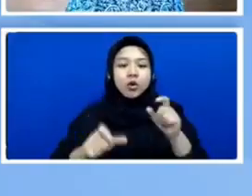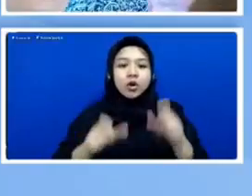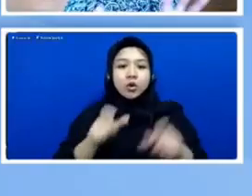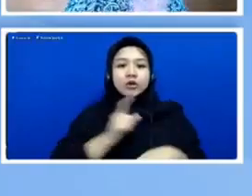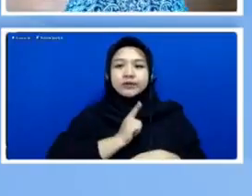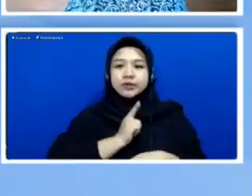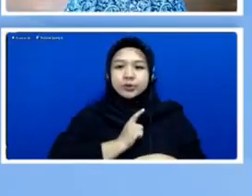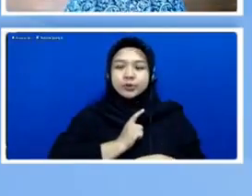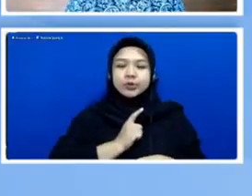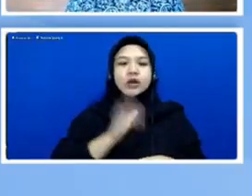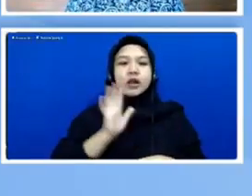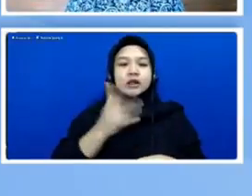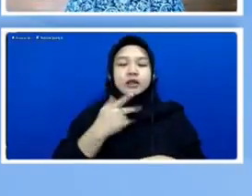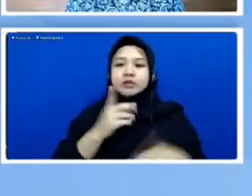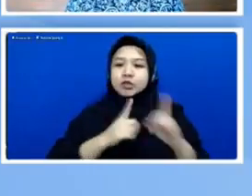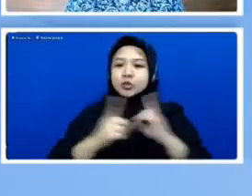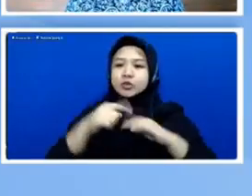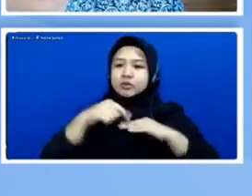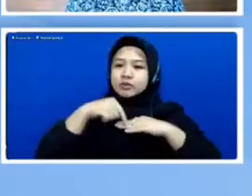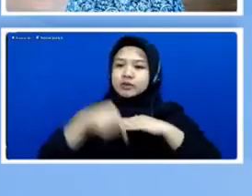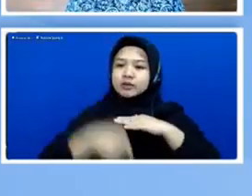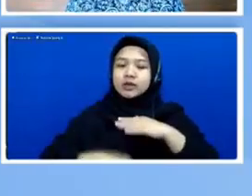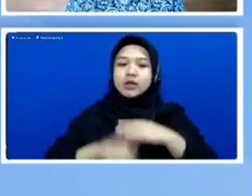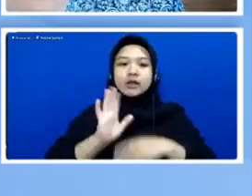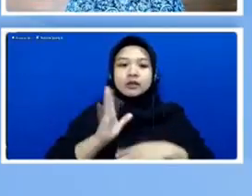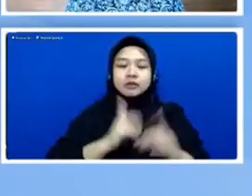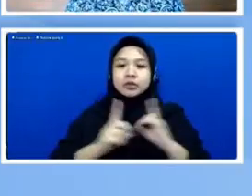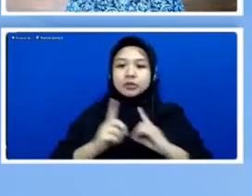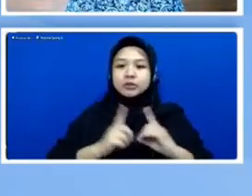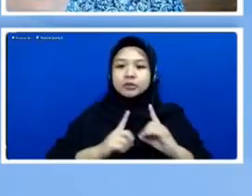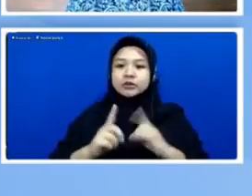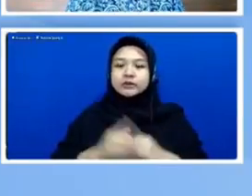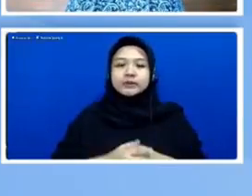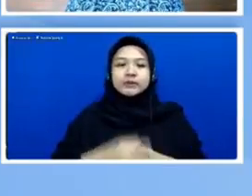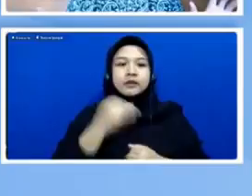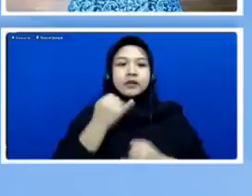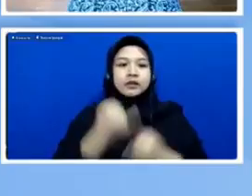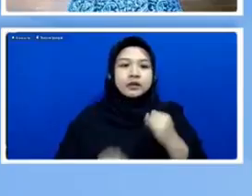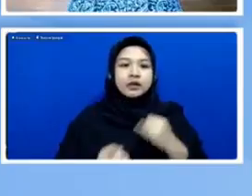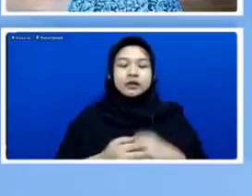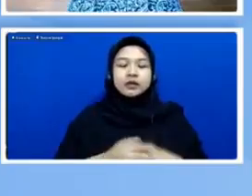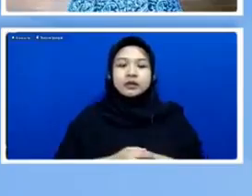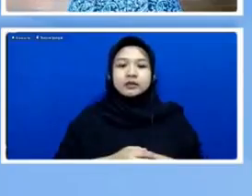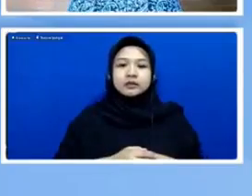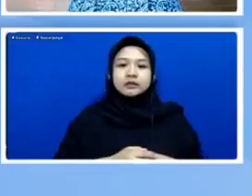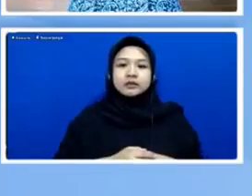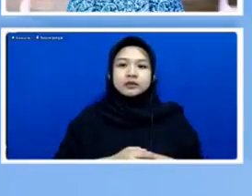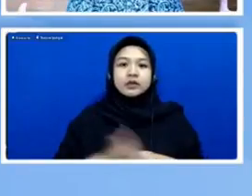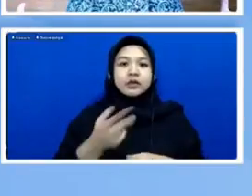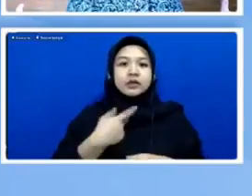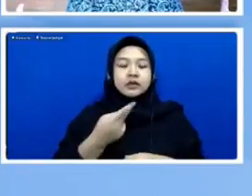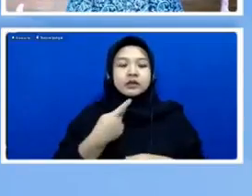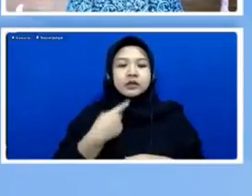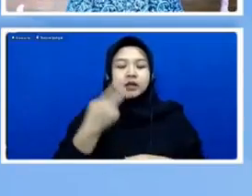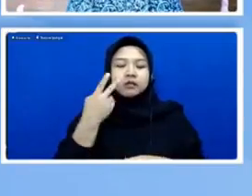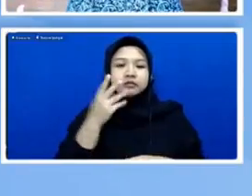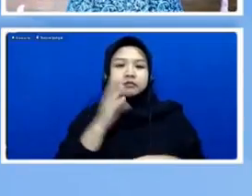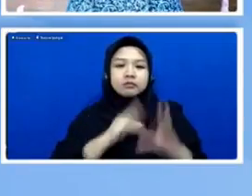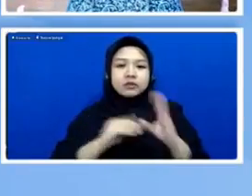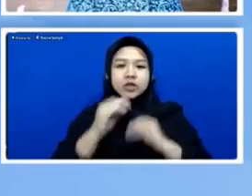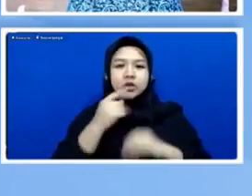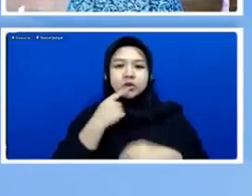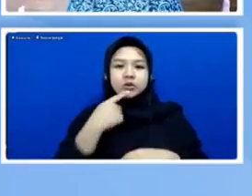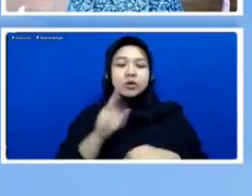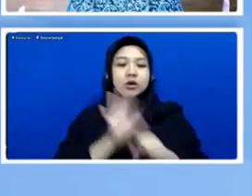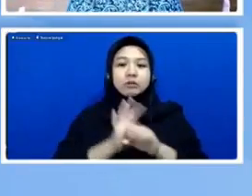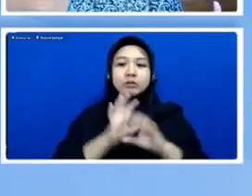kita bisa diskusi lebih detail lagi di sesi diskusi. Yang terakhir, ketika kita bicara tentang